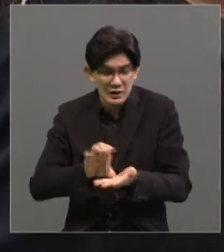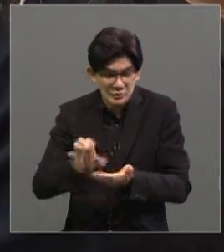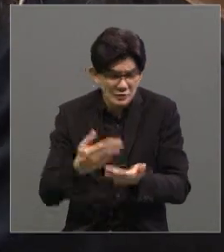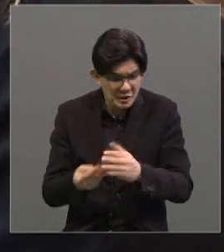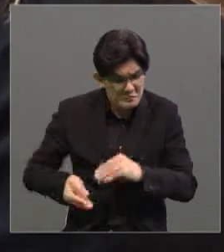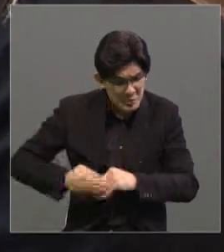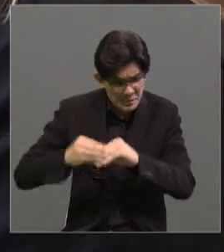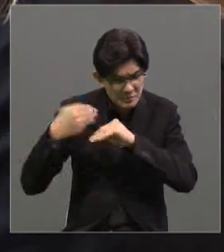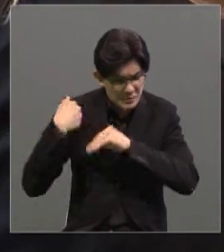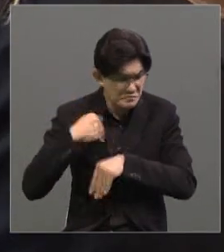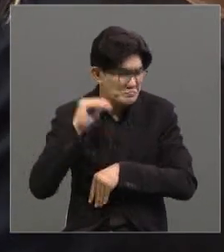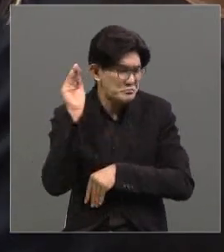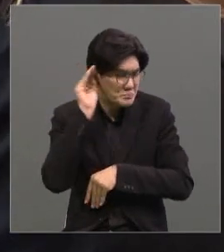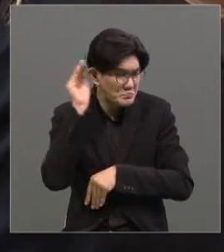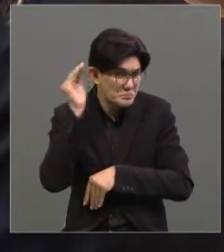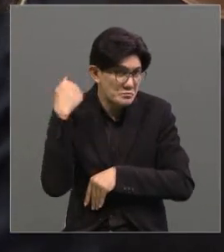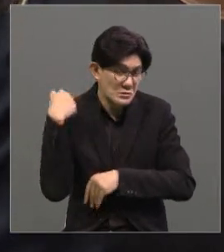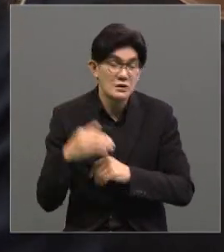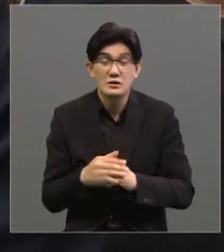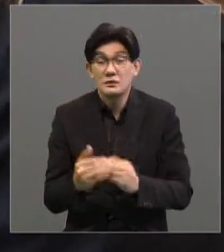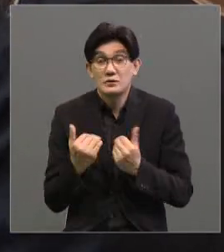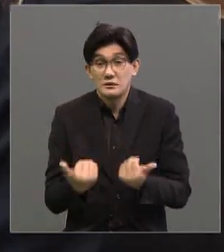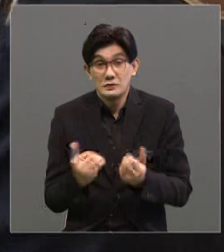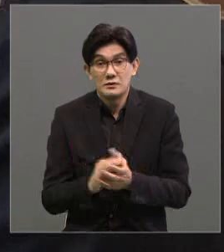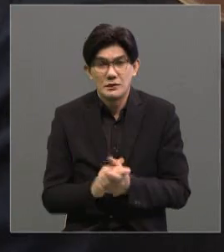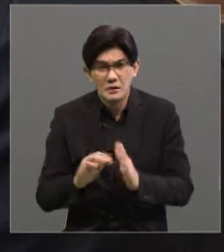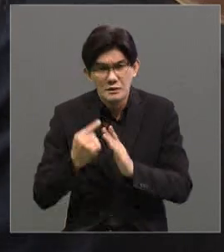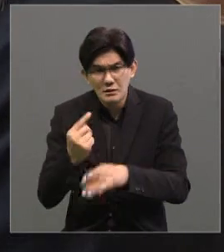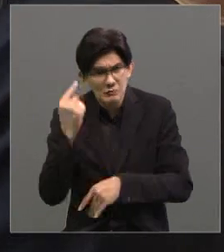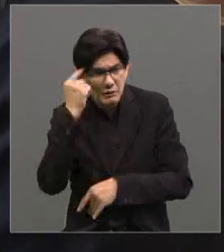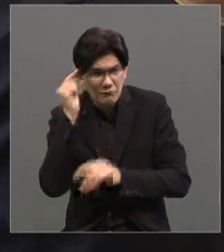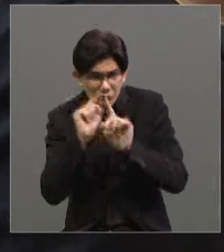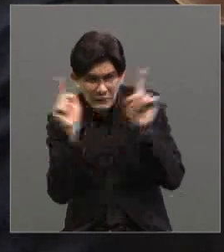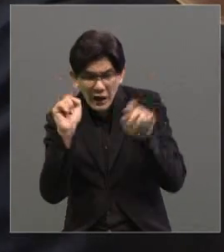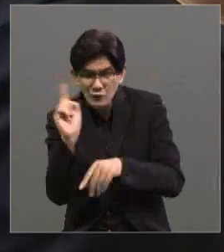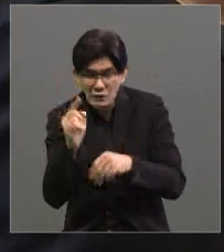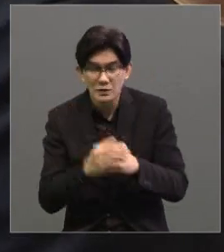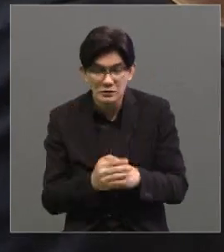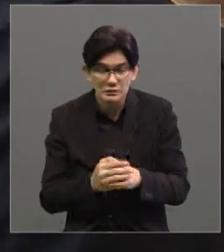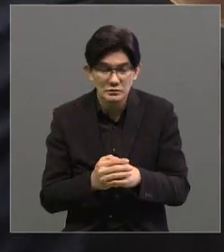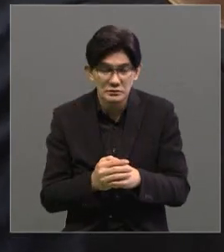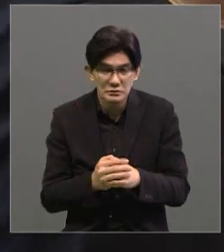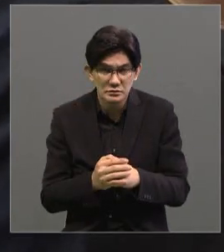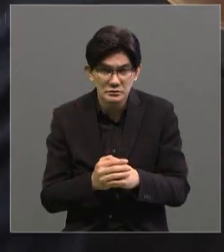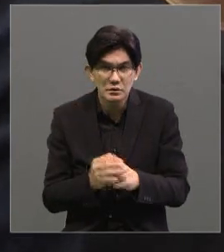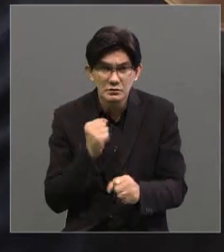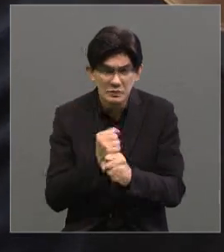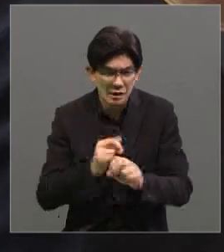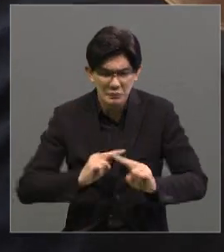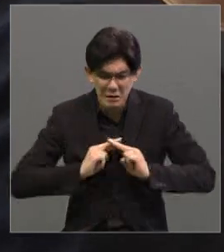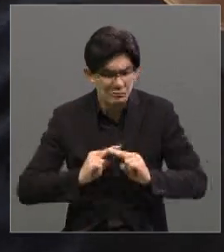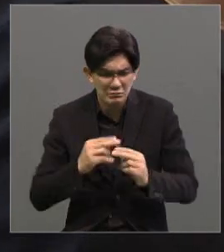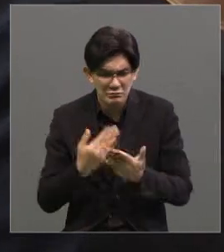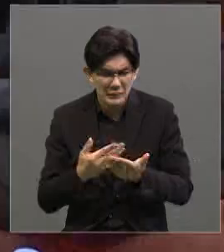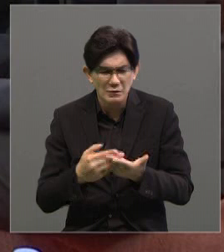ทุนได้กำไรจำนวนมากก็เลยหลงเชื่อทีนี้มันมาเริ่มเห็นความผิดปกติตรงที่เวลาตัวเองเข้าไปเทรดเองเนี่ยจะขาดทุน